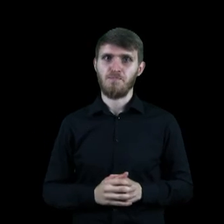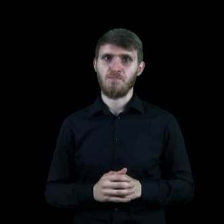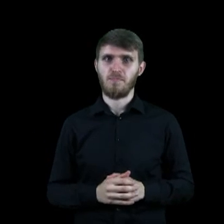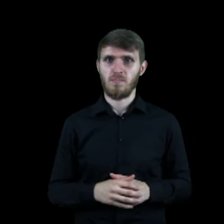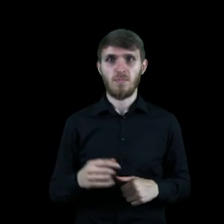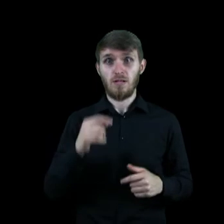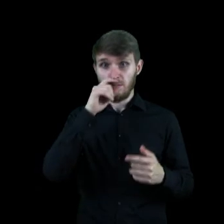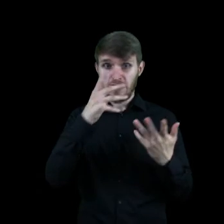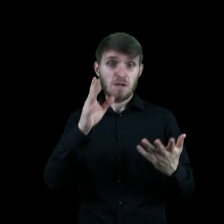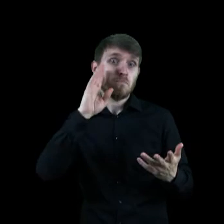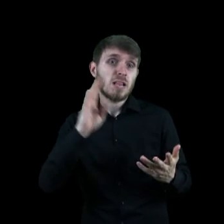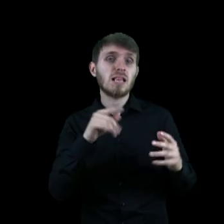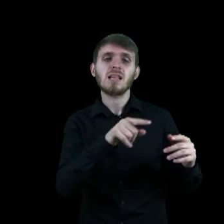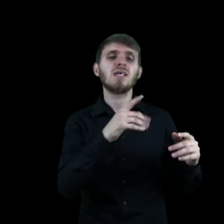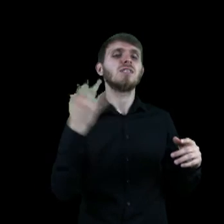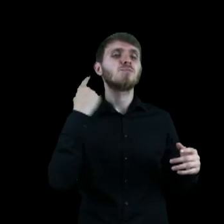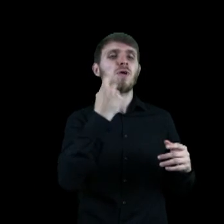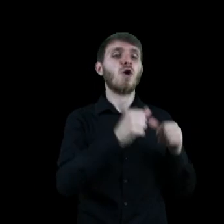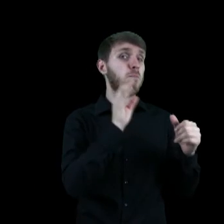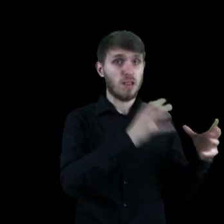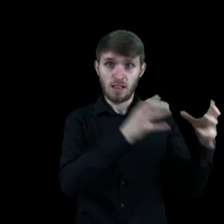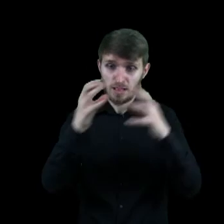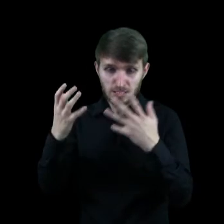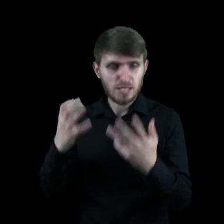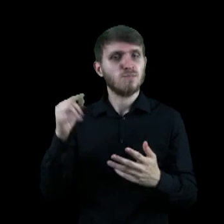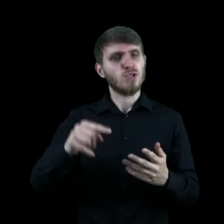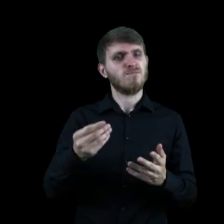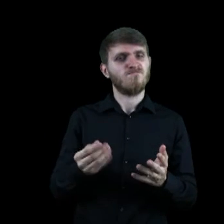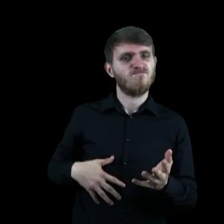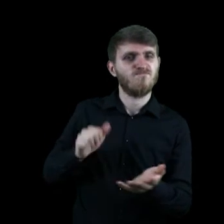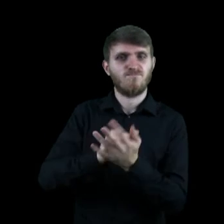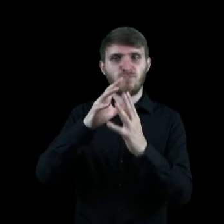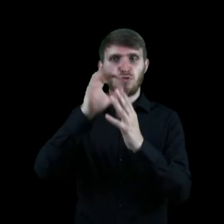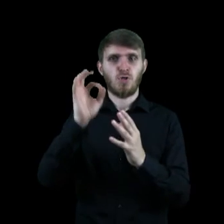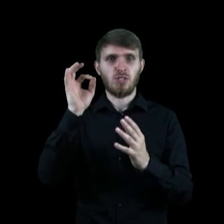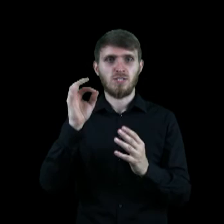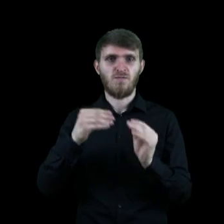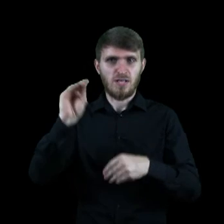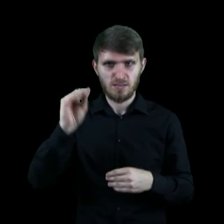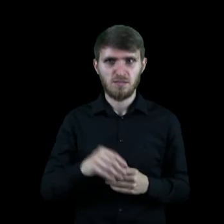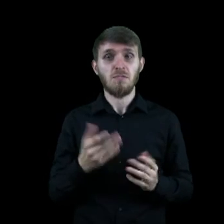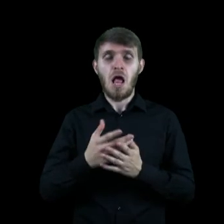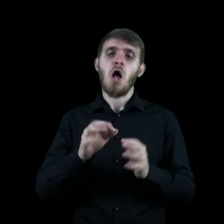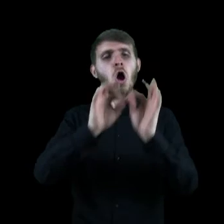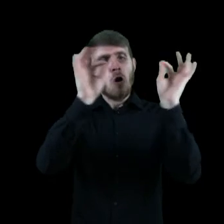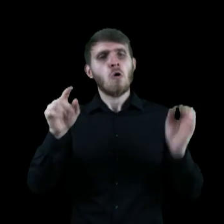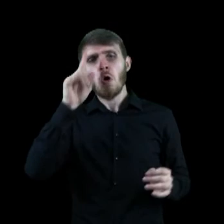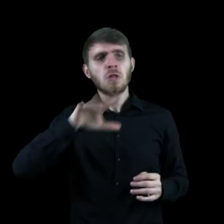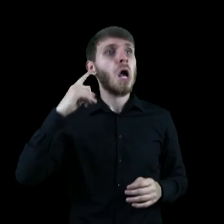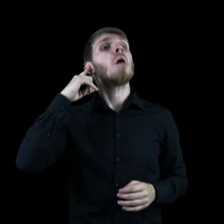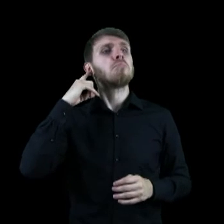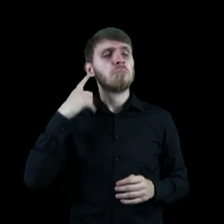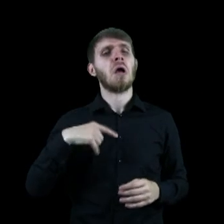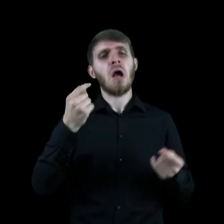wszystko zdrożało o 10%. Trzeba by wydać o 10% pieniędzy więcej, by uzyskać ten sam standard życia.